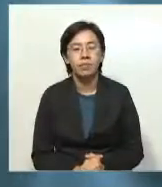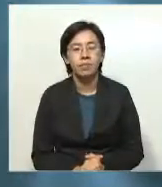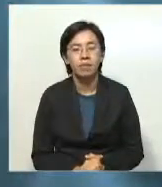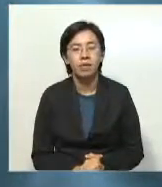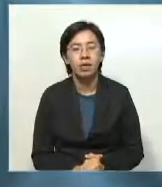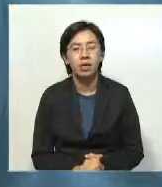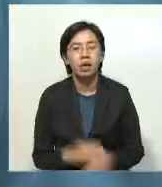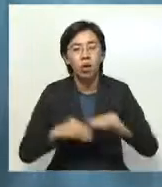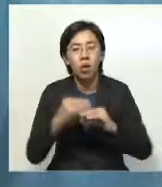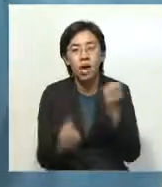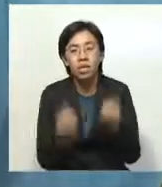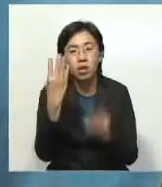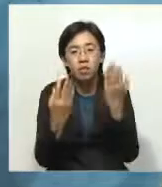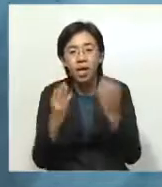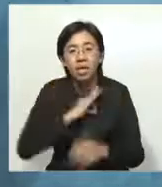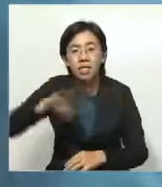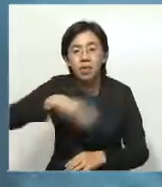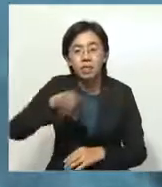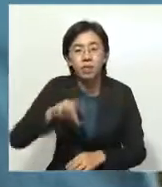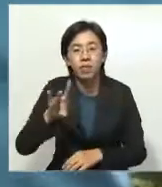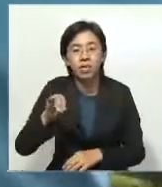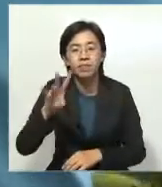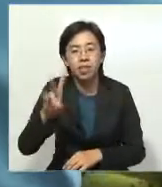โดยธนาคารต้นไม้บ้านพงุ้นมีสมาชิกจำนวน87คน